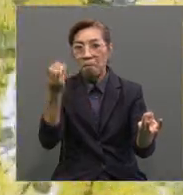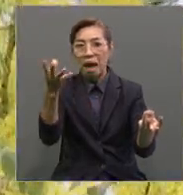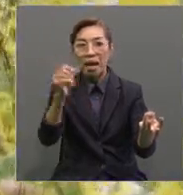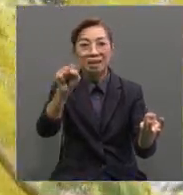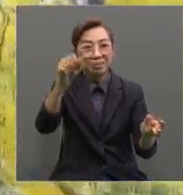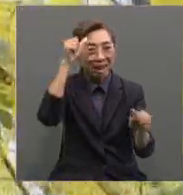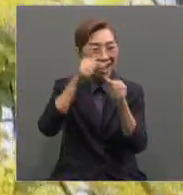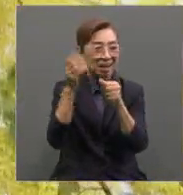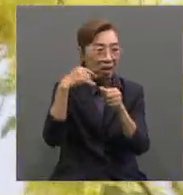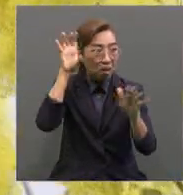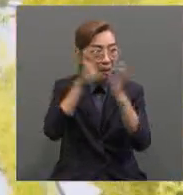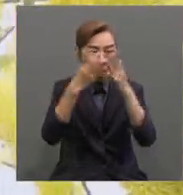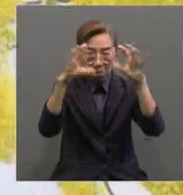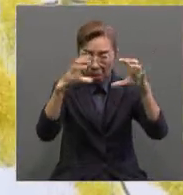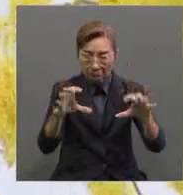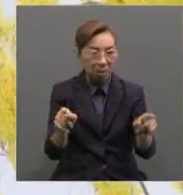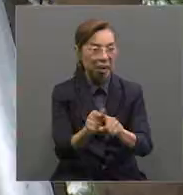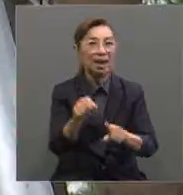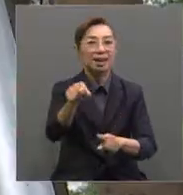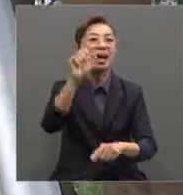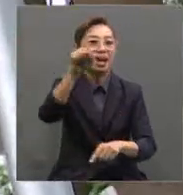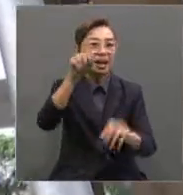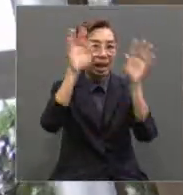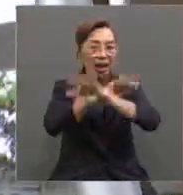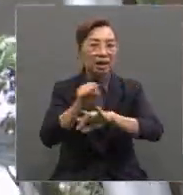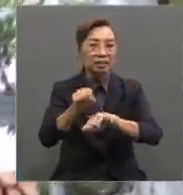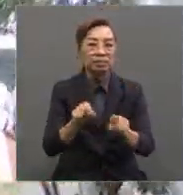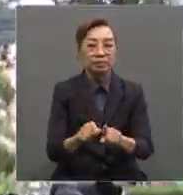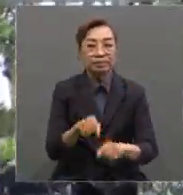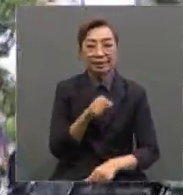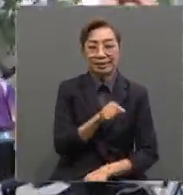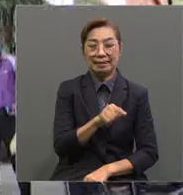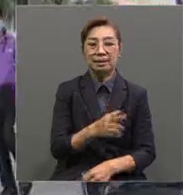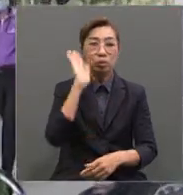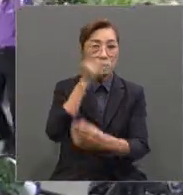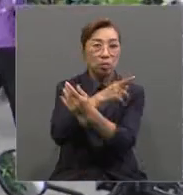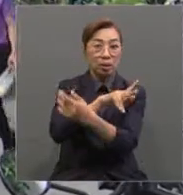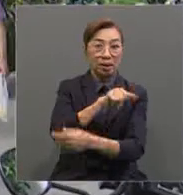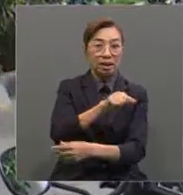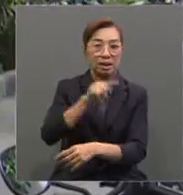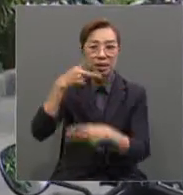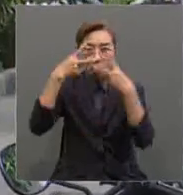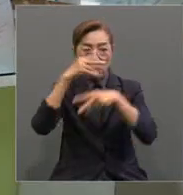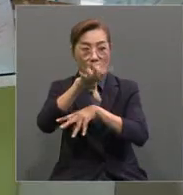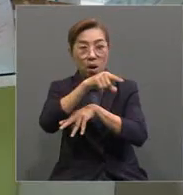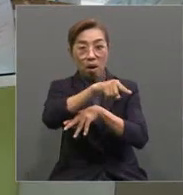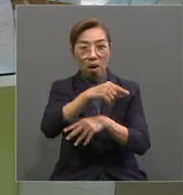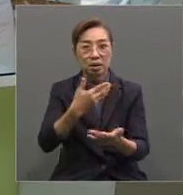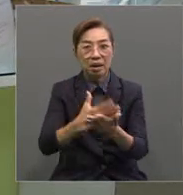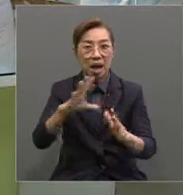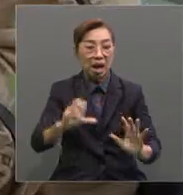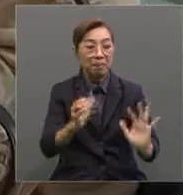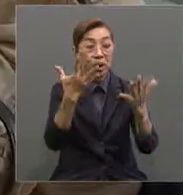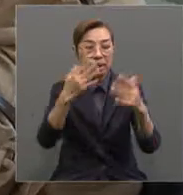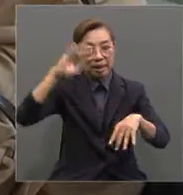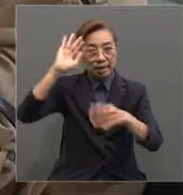แพร่เอาไว้ในโซเชียลมีเดียนะคะทีนี้ค่ะจากเหตุการณ์ดังกล่าวเแหละค่ะทางตำรวจไซเบอร์เคก็เลยลงพื้นที่ไปตรวจสอบเพื่อที่จะรวบรวมพยายาน